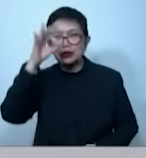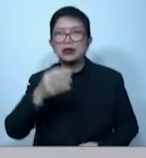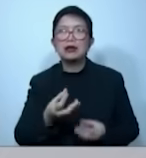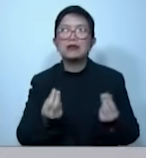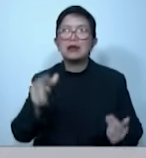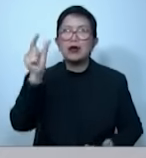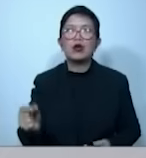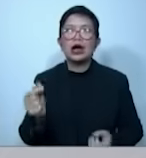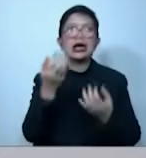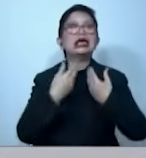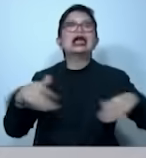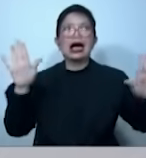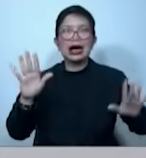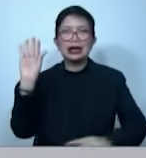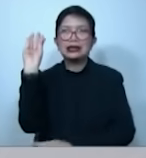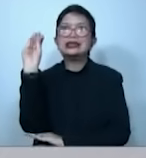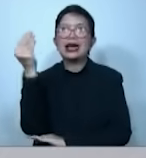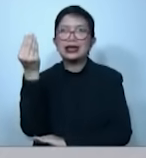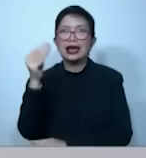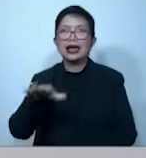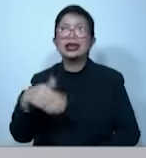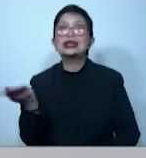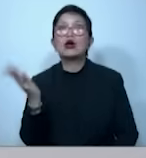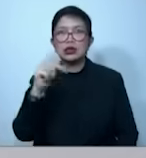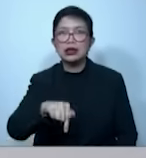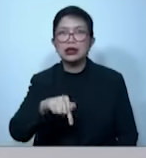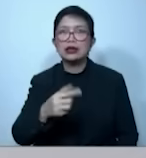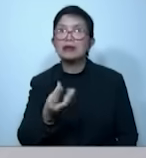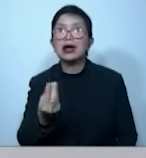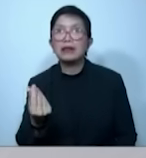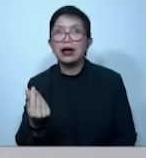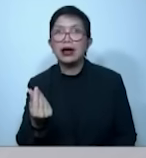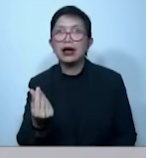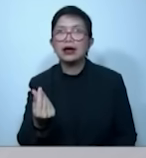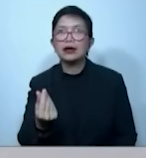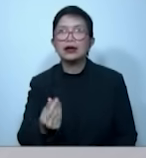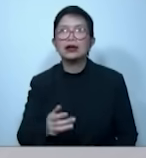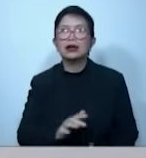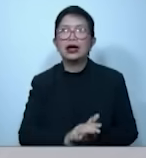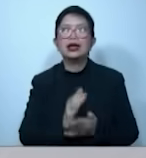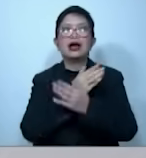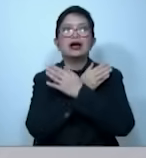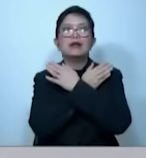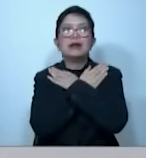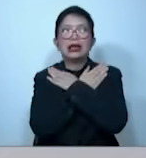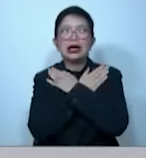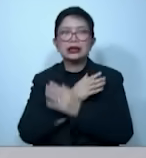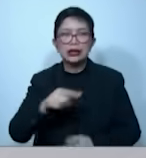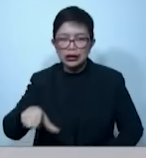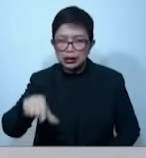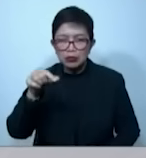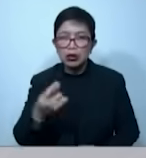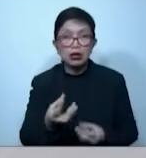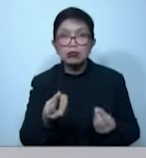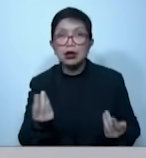hilang di DKI tahun ini ya ada mayat yang diketemukan baru berapa hari yang